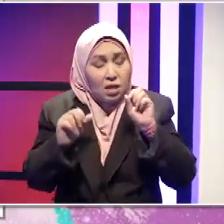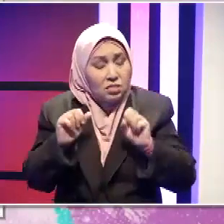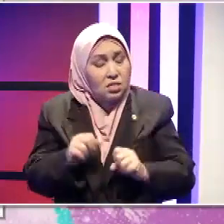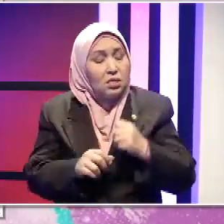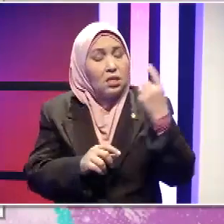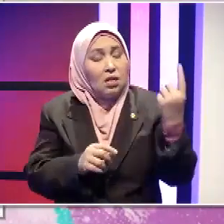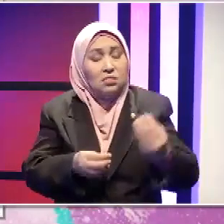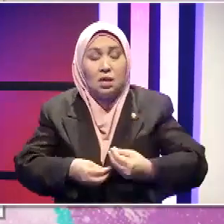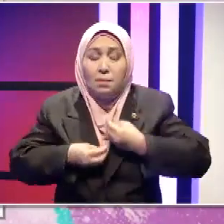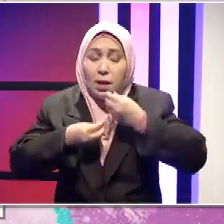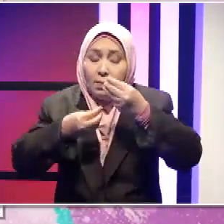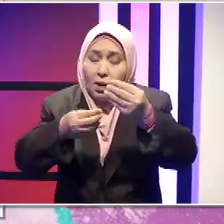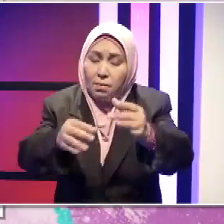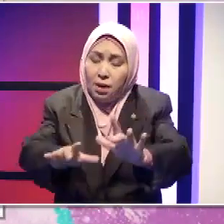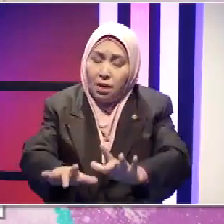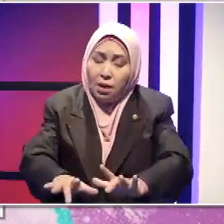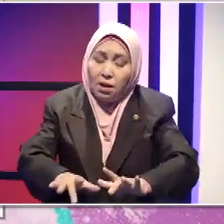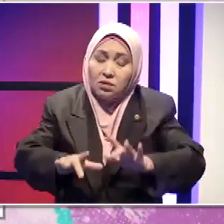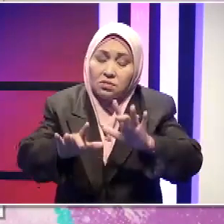love him